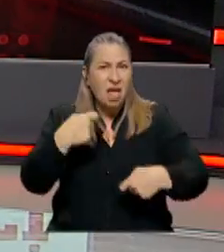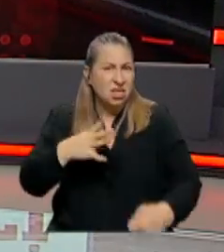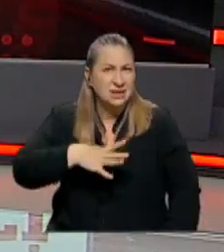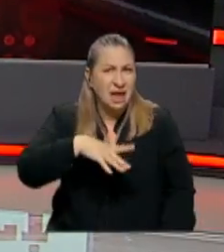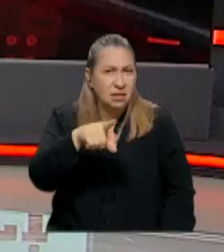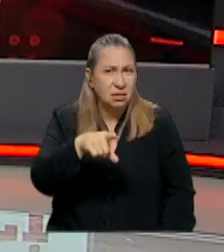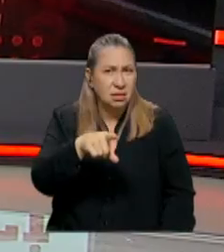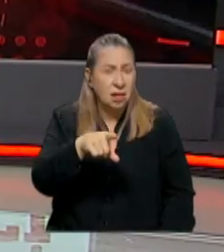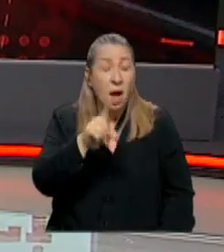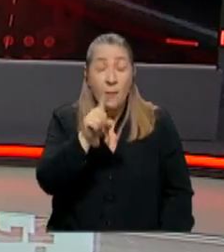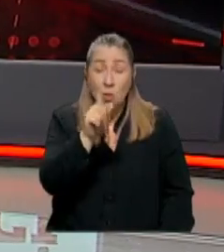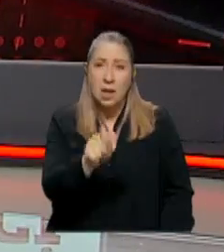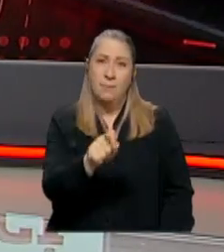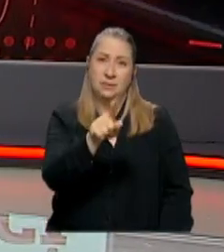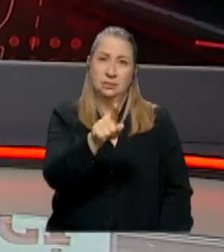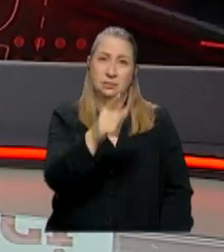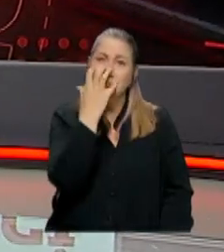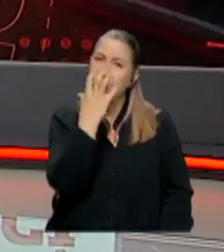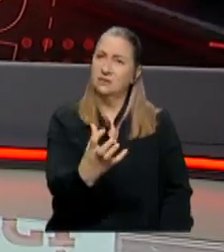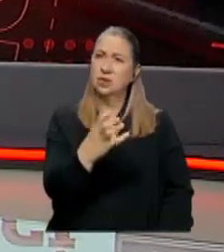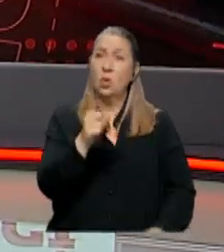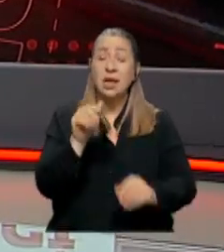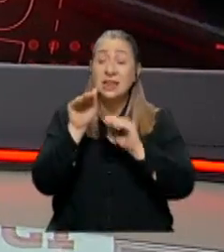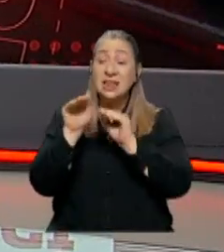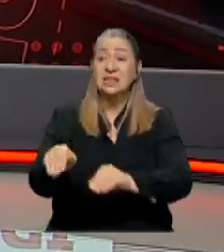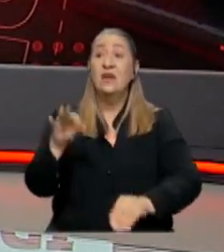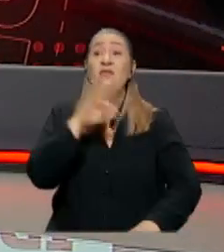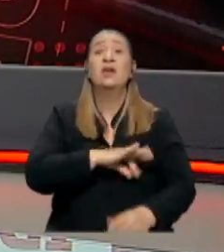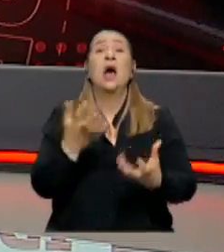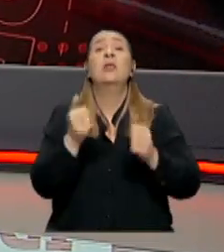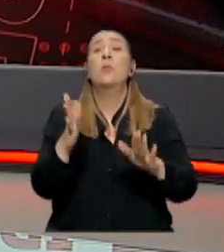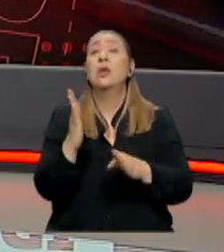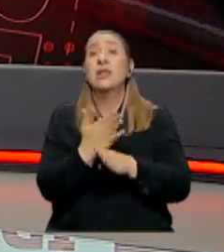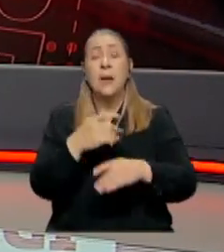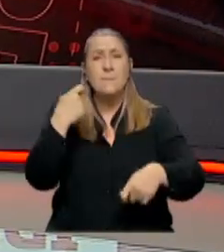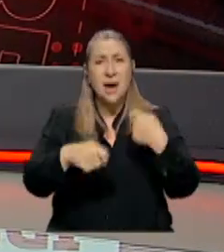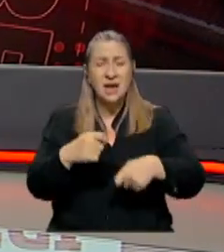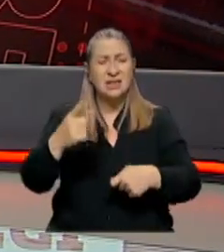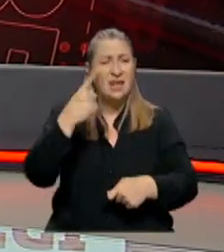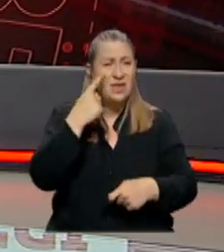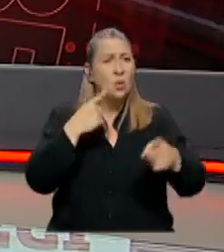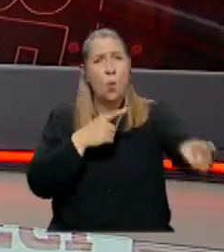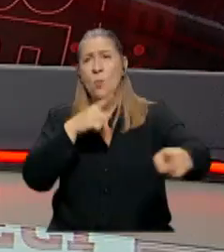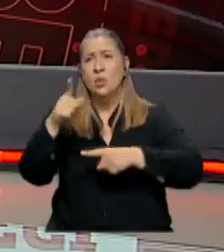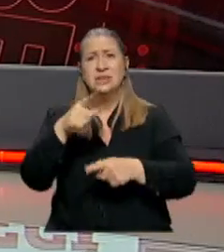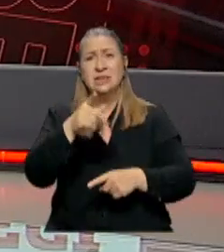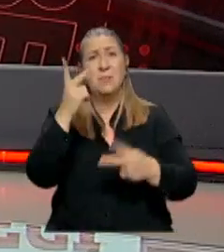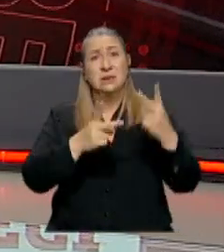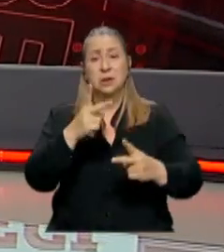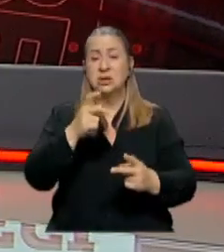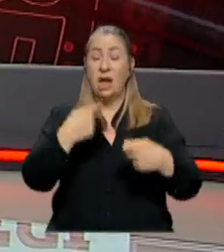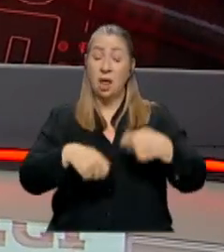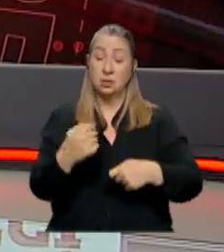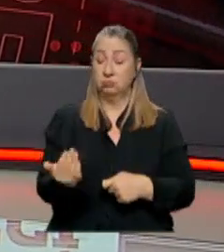isteyin. Ama bunu yapın. Çünkü onlar desteklemelerden faydalanamıyor. Çünkü bankalar, devlet, çubuğu, siz bir takım